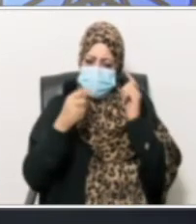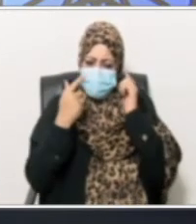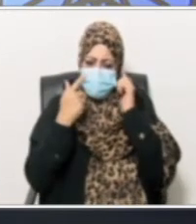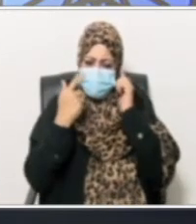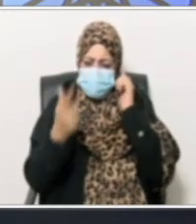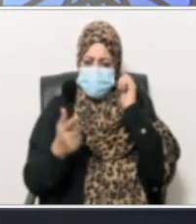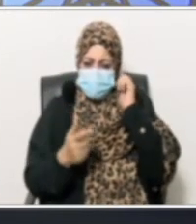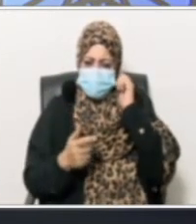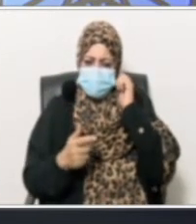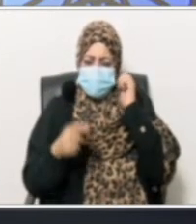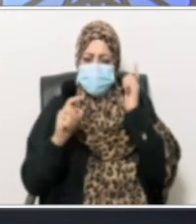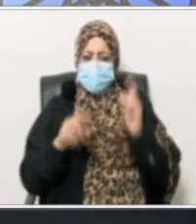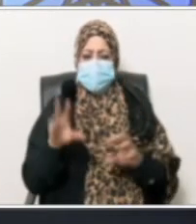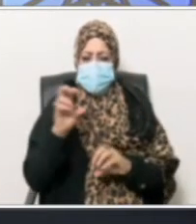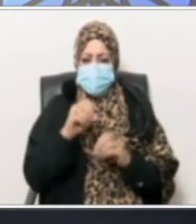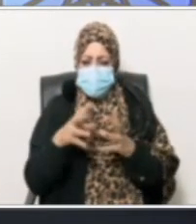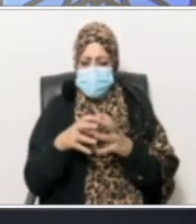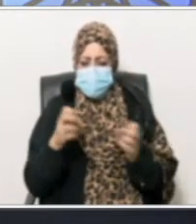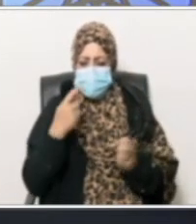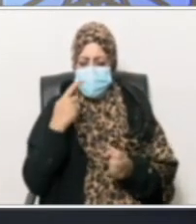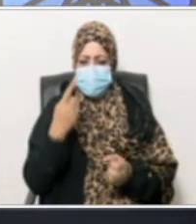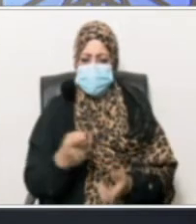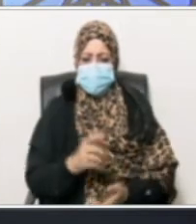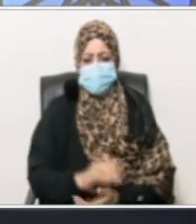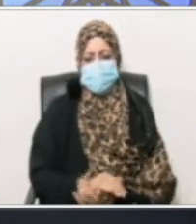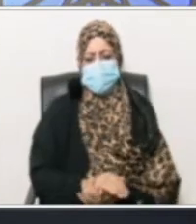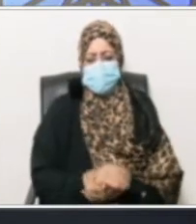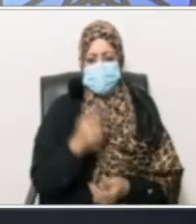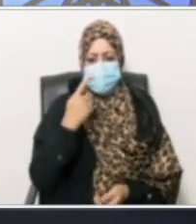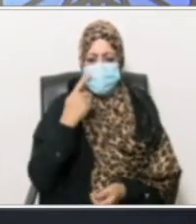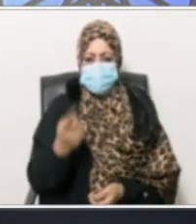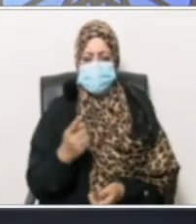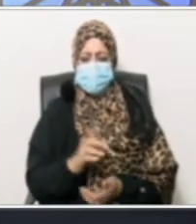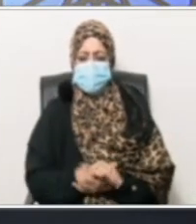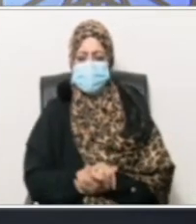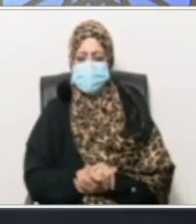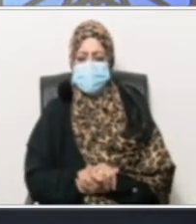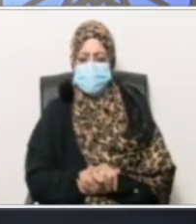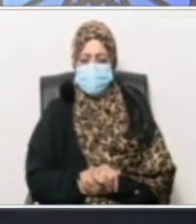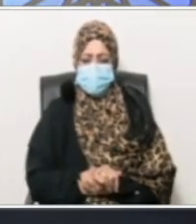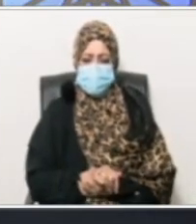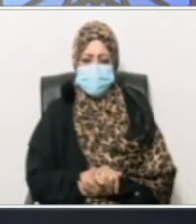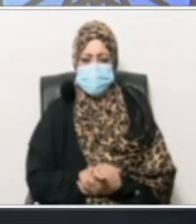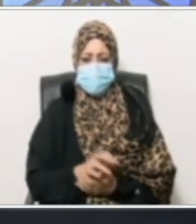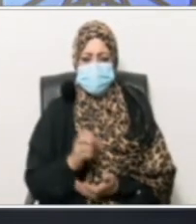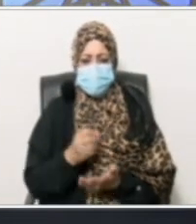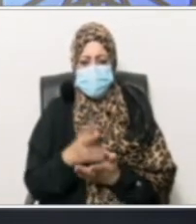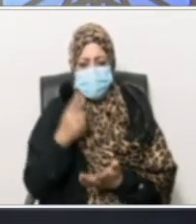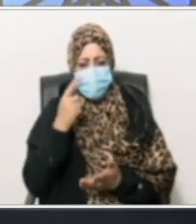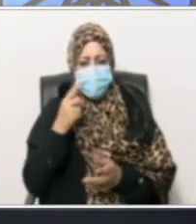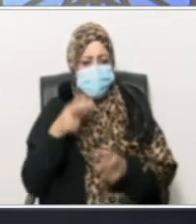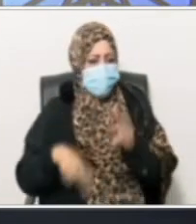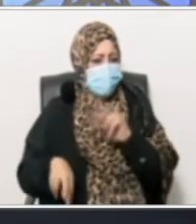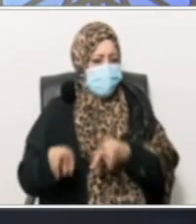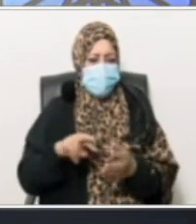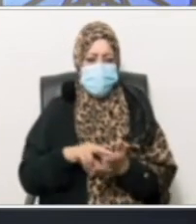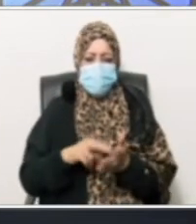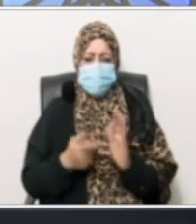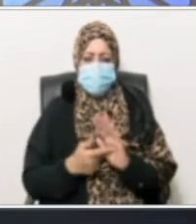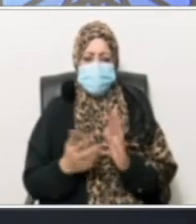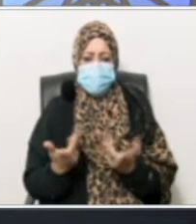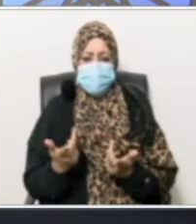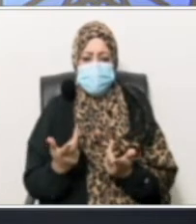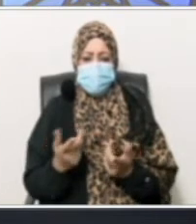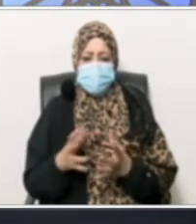يعني تكلمت على مسألة يعني فاقد الطهورين ثم تبين لي أنه يعني في الصحراء وهو غير يعني يستطيع أن